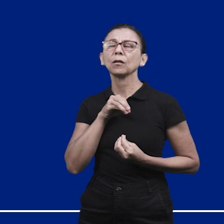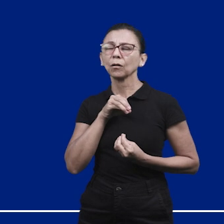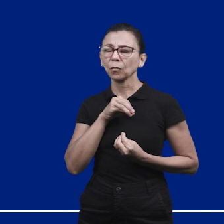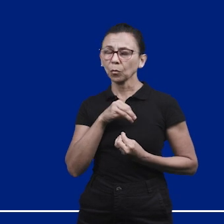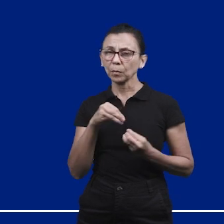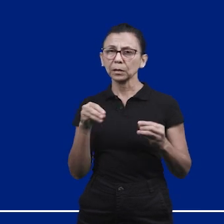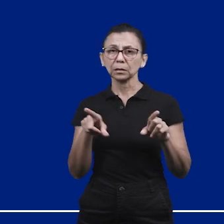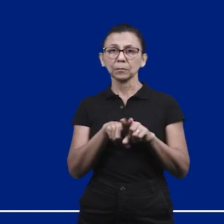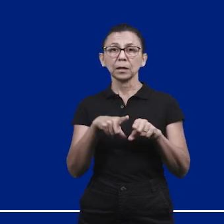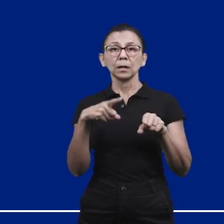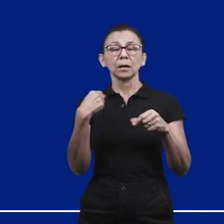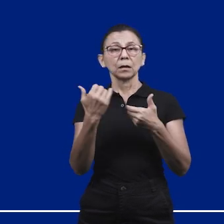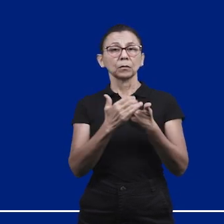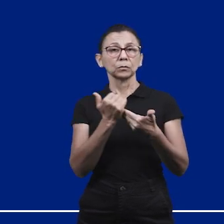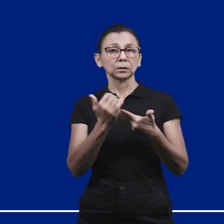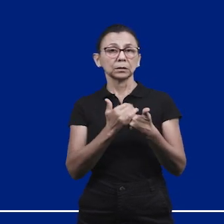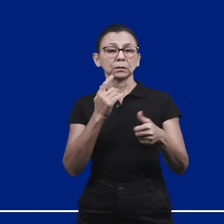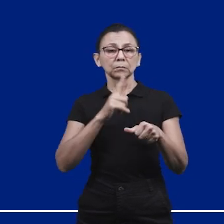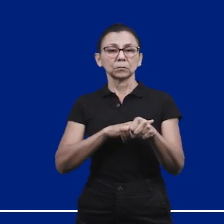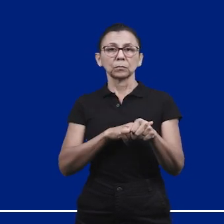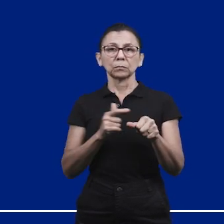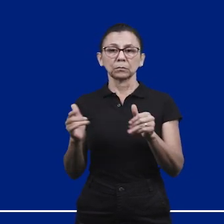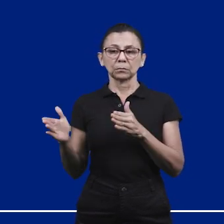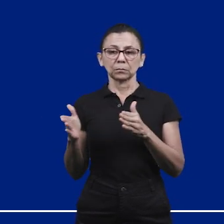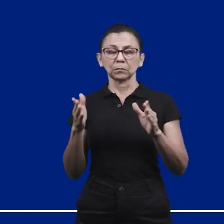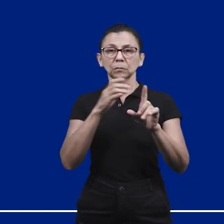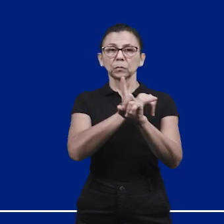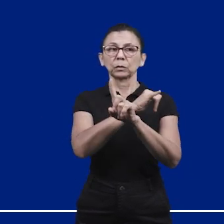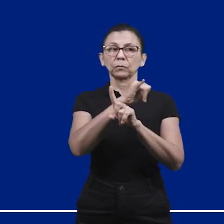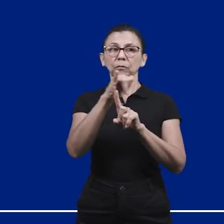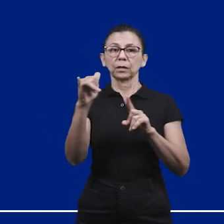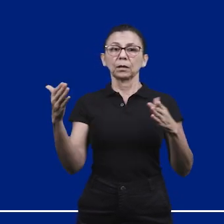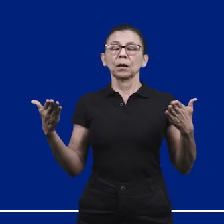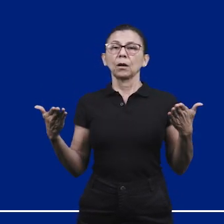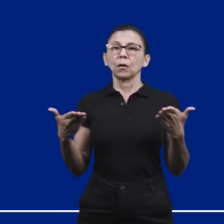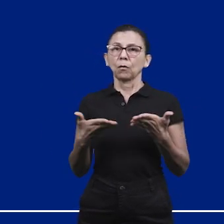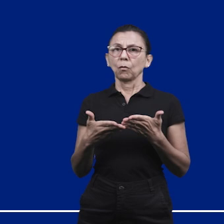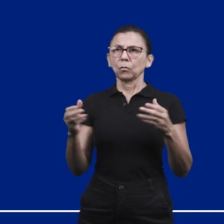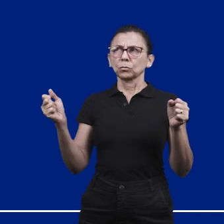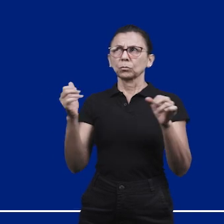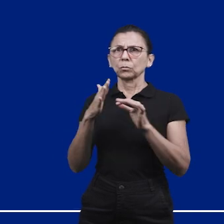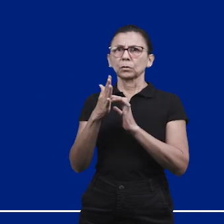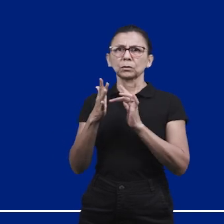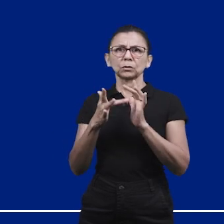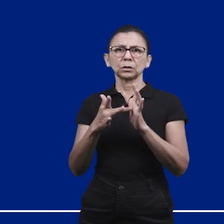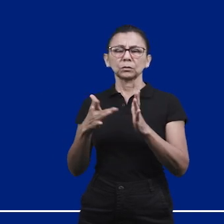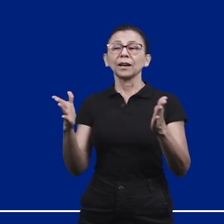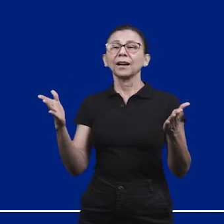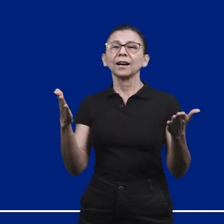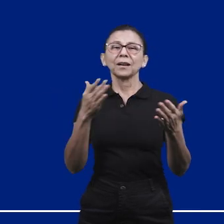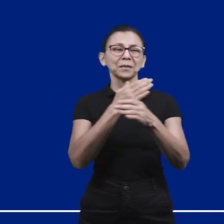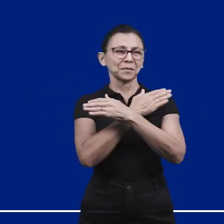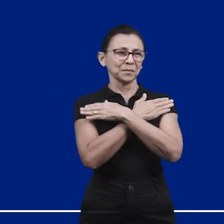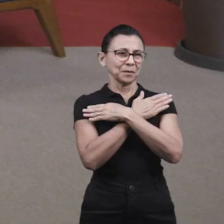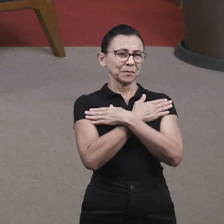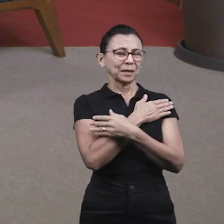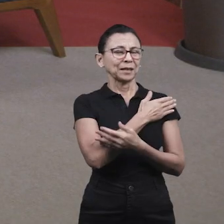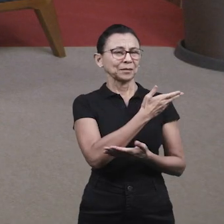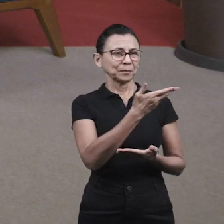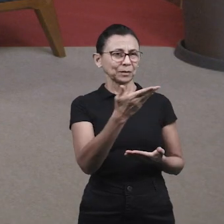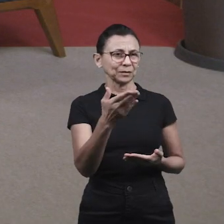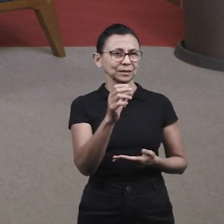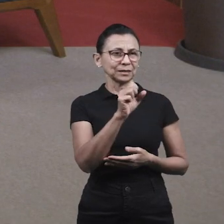âme. Il nous dirige à propos du moment prophétique que nous vivons. Il glorifie le Seigneur, gloire à Dieu.